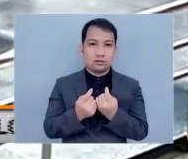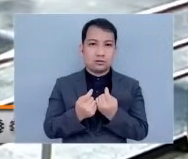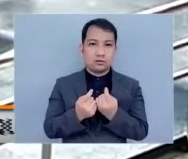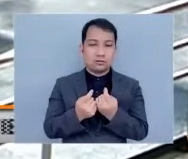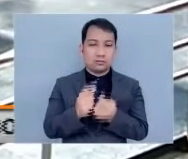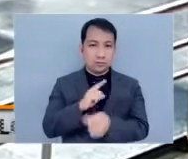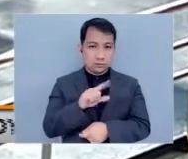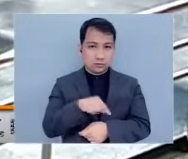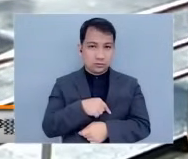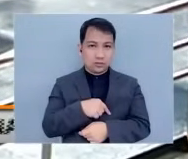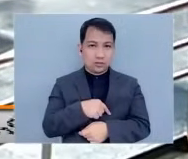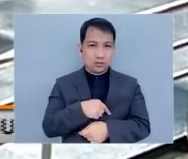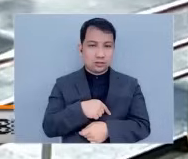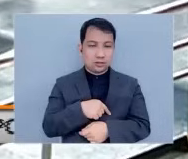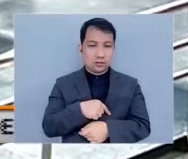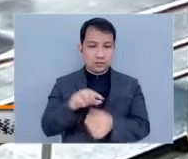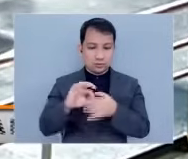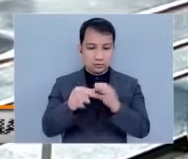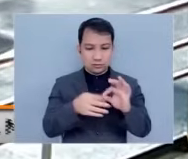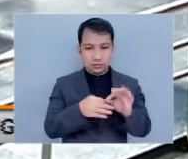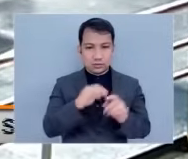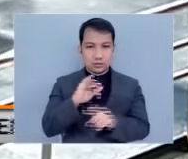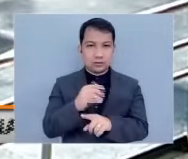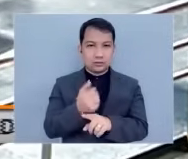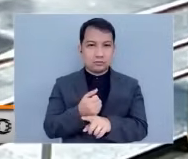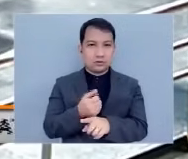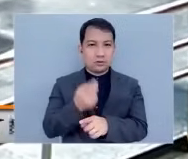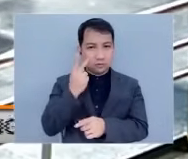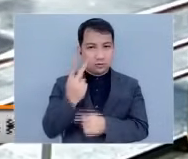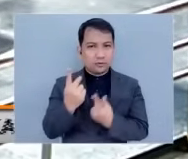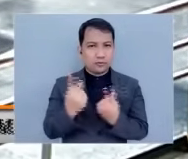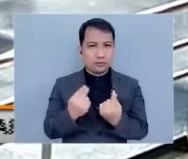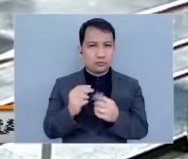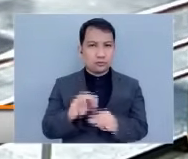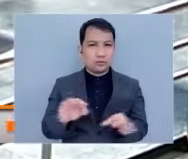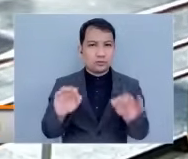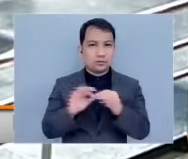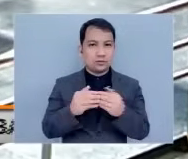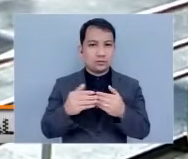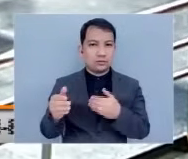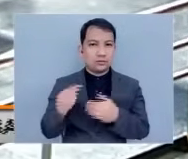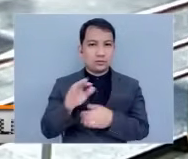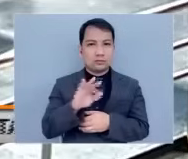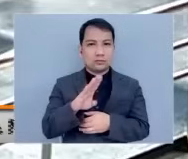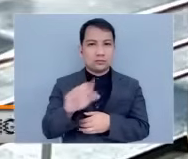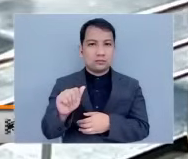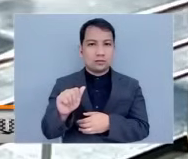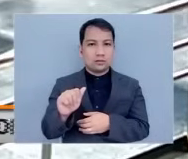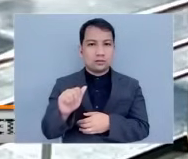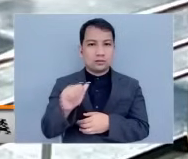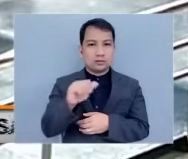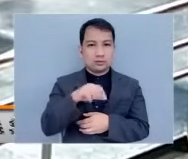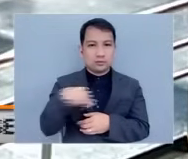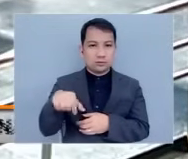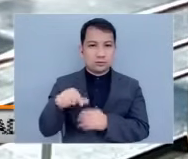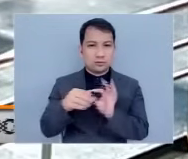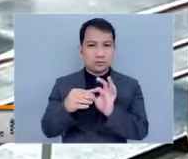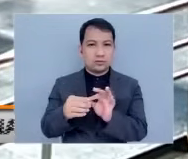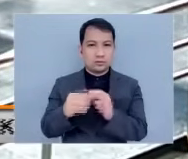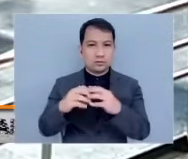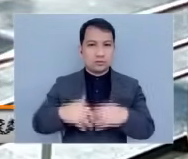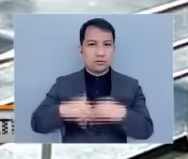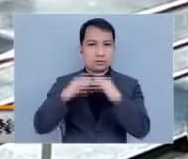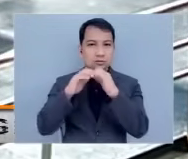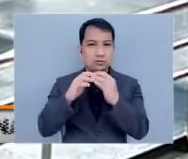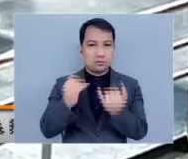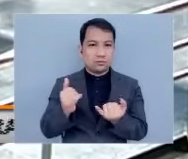Paris Olympics sa Hulyo. Pero para daw magawa yan, mauuna muna ang FIBA Asia Cup qualifying window bilang build-up. Sa ngayon,